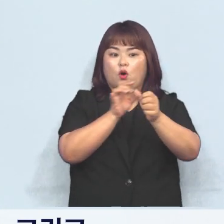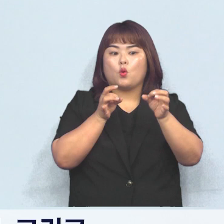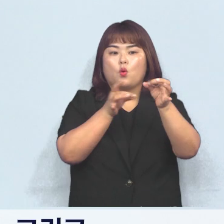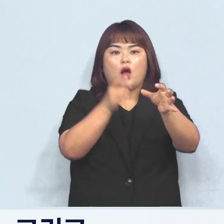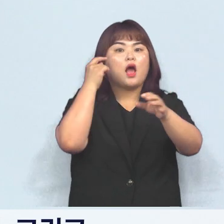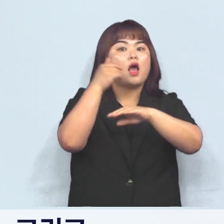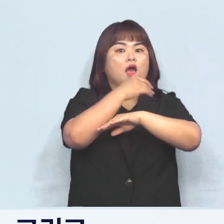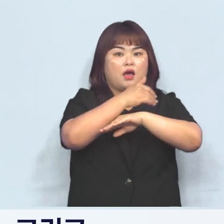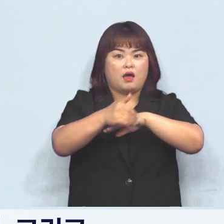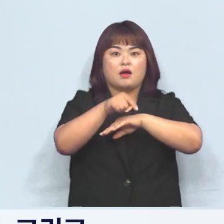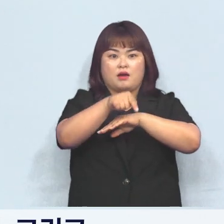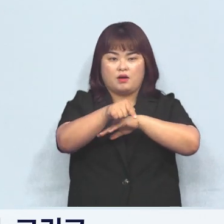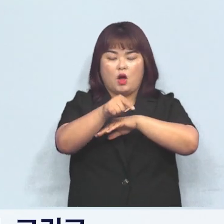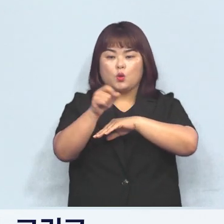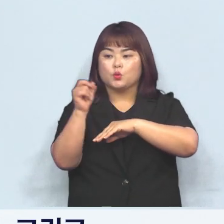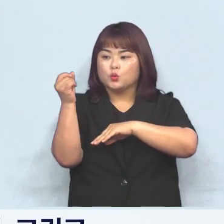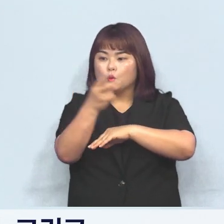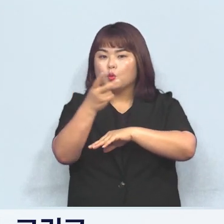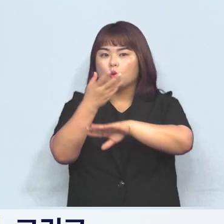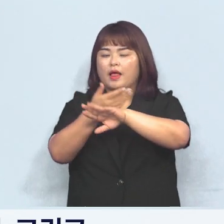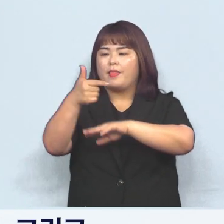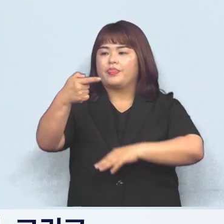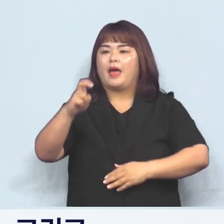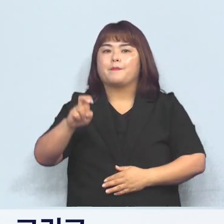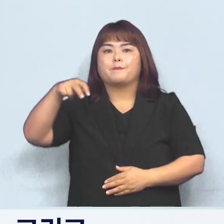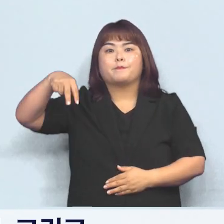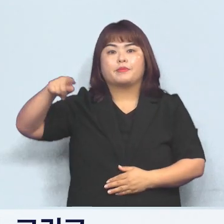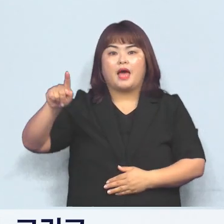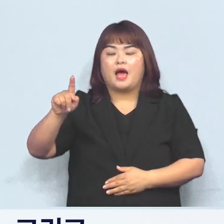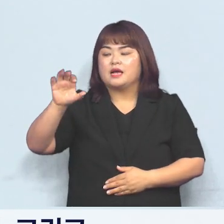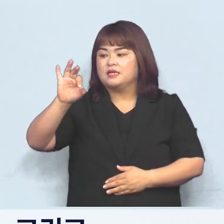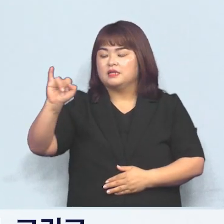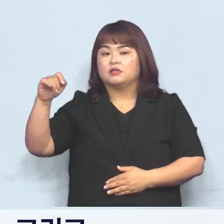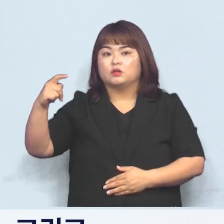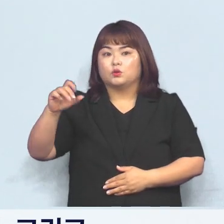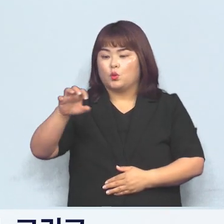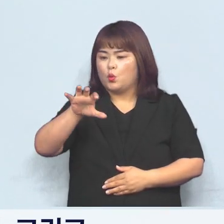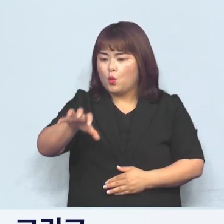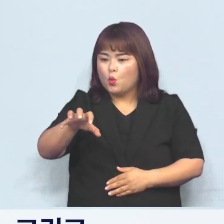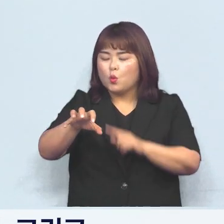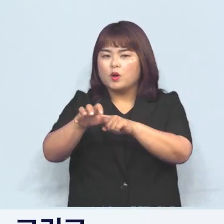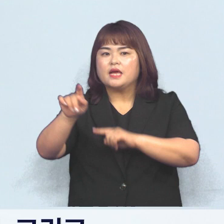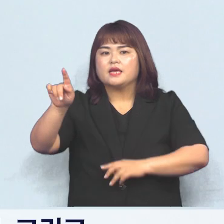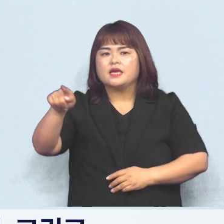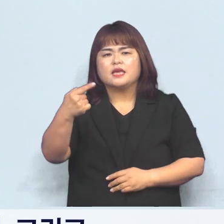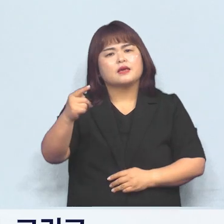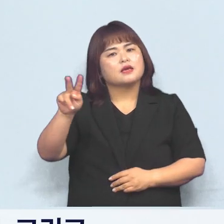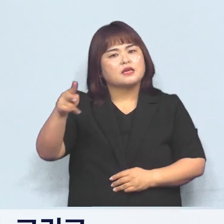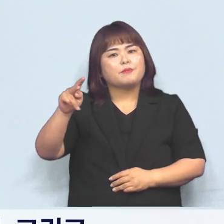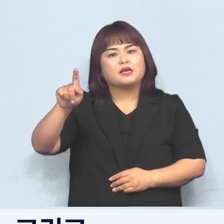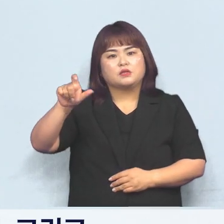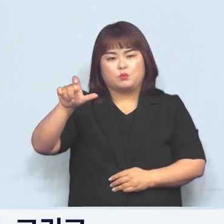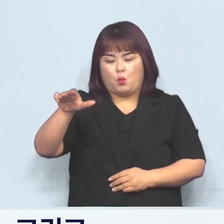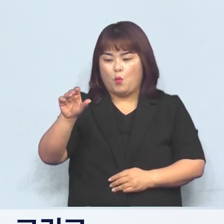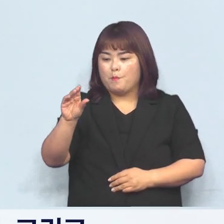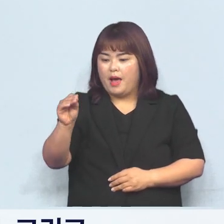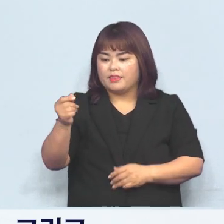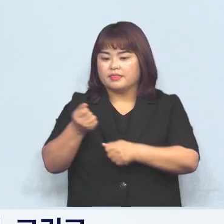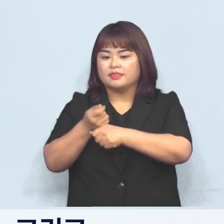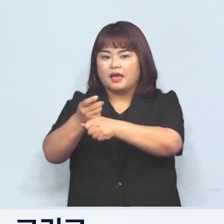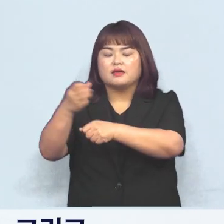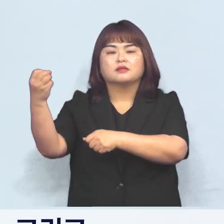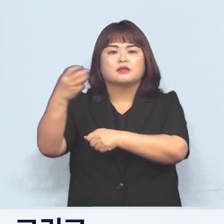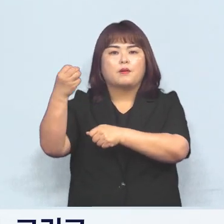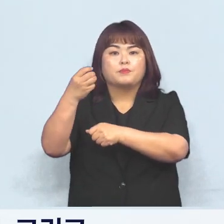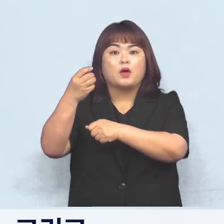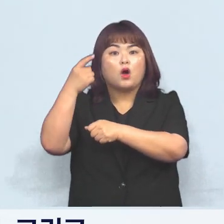됩니다. 그리고 남사 이동읍에 215만 평 규모의 조성될 예정인 삼성전자